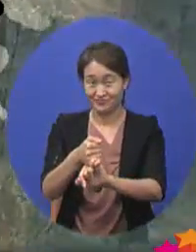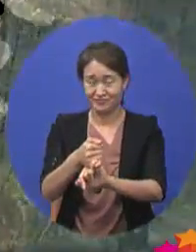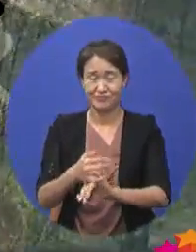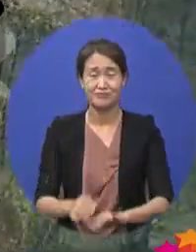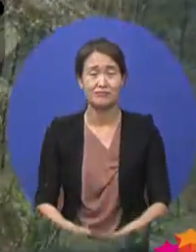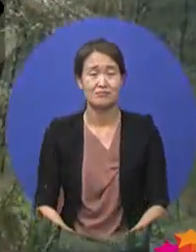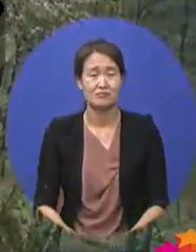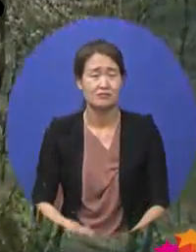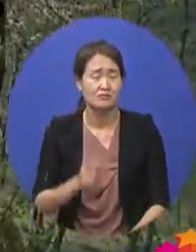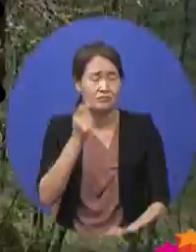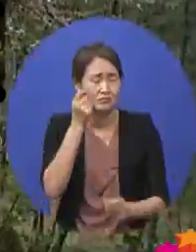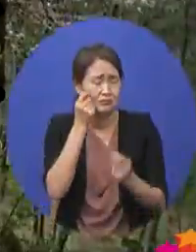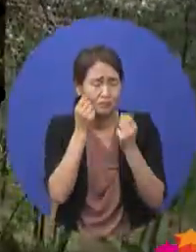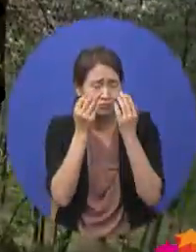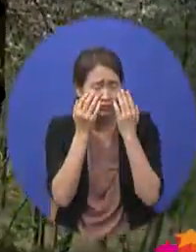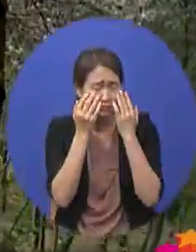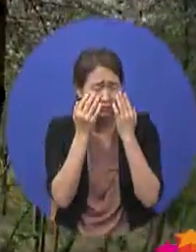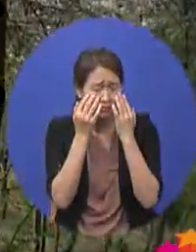줄게요